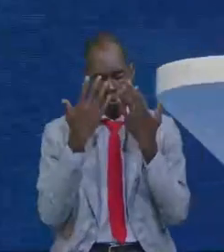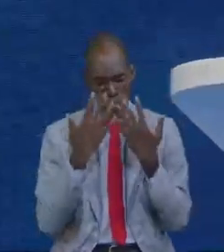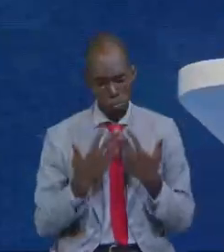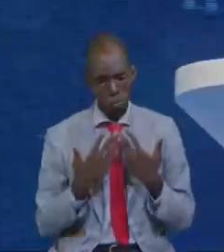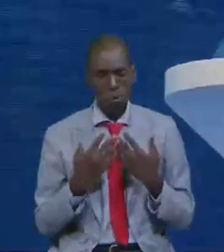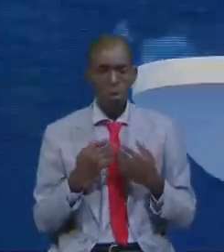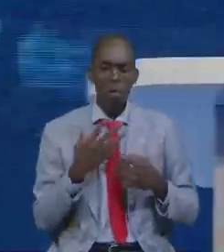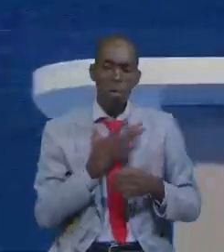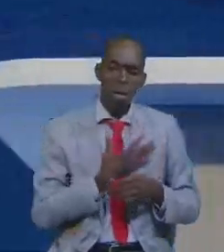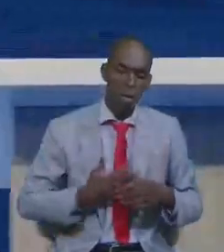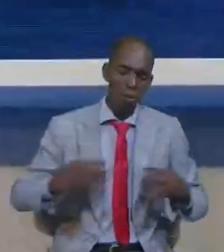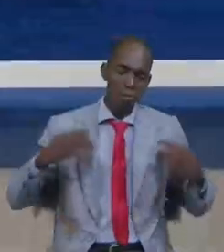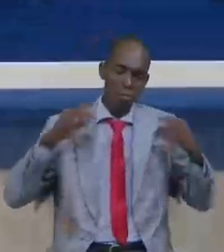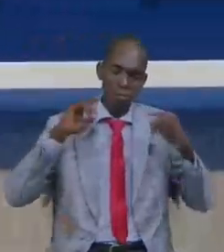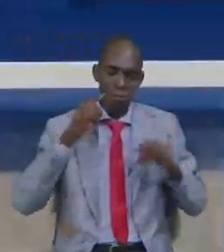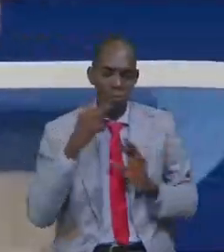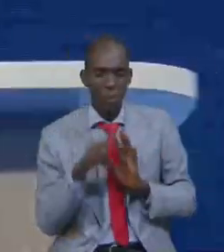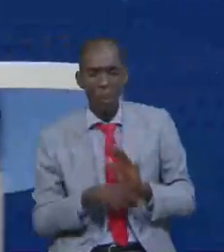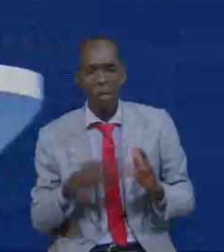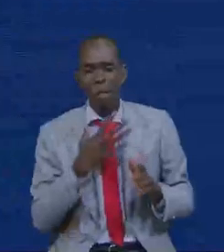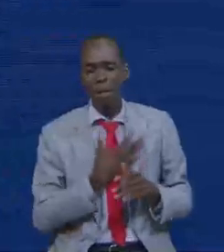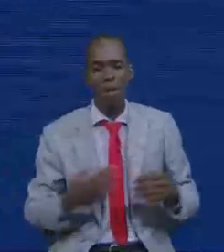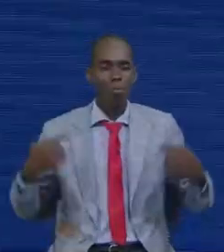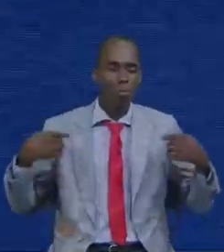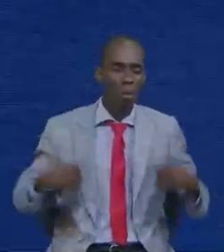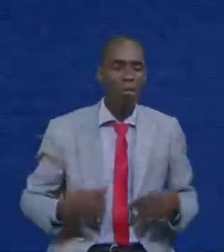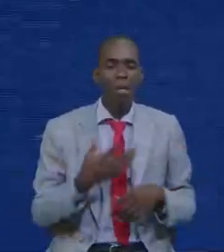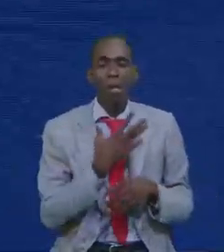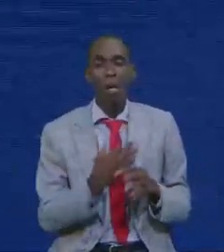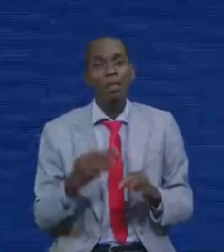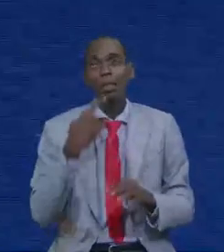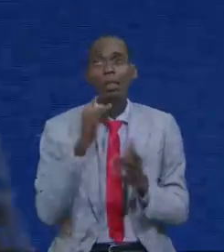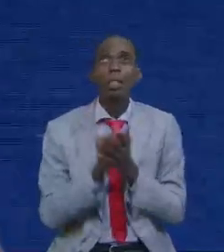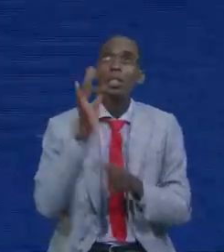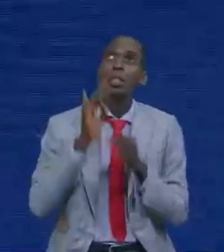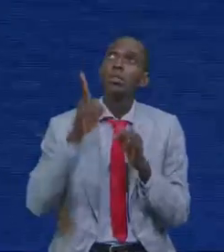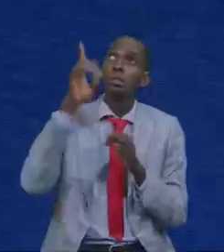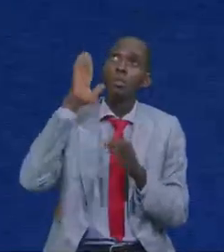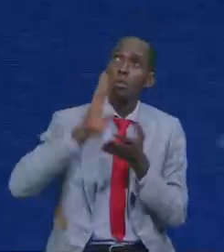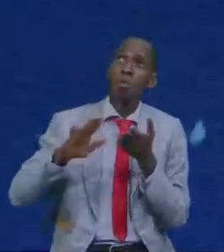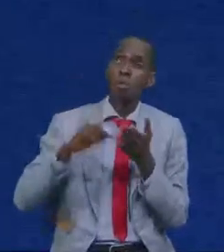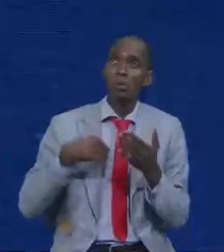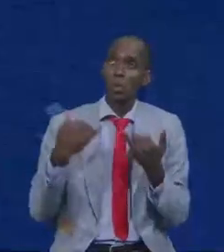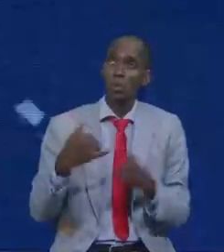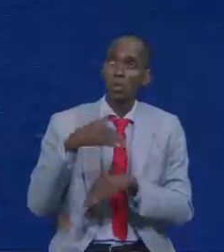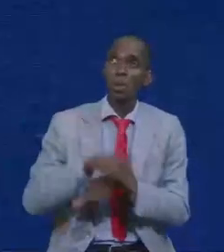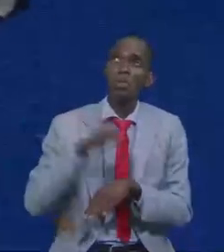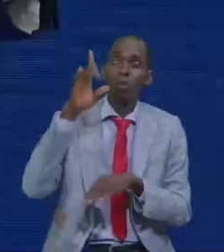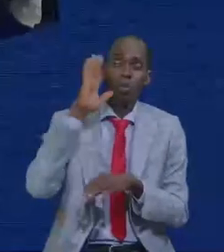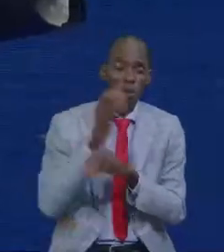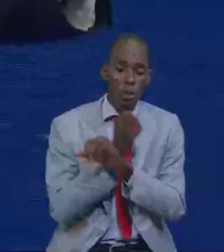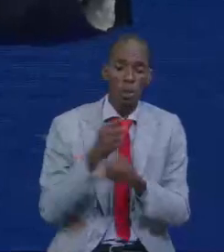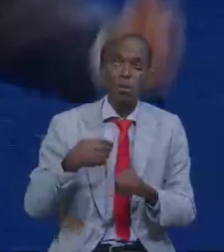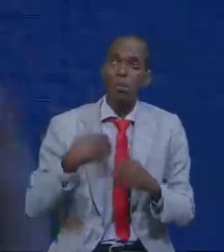Si tu me purifies ce soir, si tu me pardonnes ce soir, si tu me pardonnes ce soir, si tu me sauves ce soir, il y aura